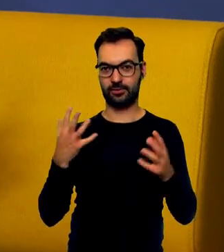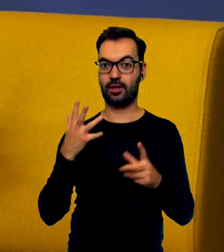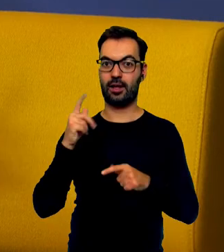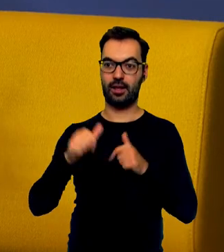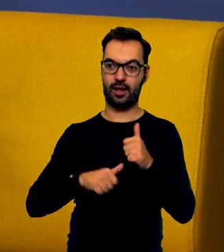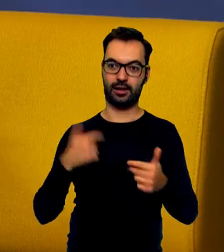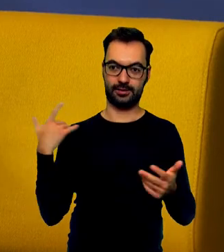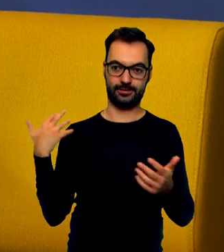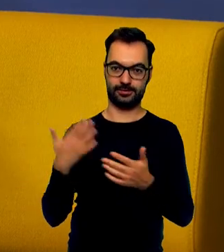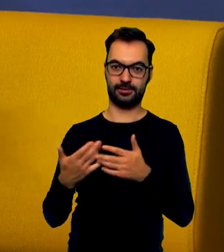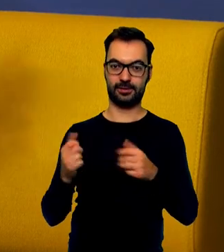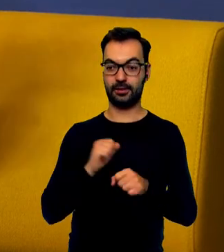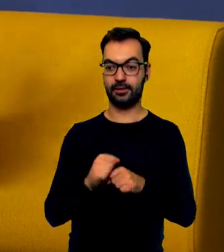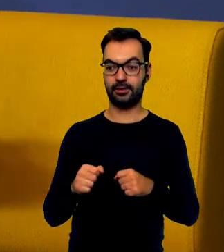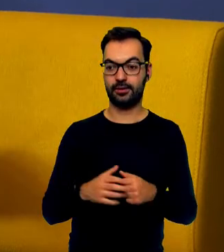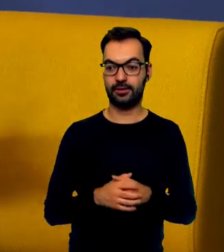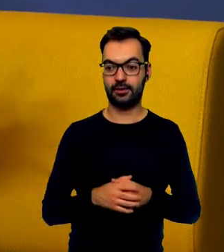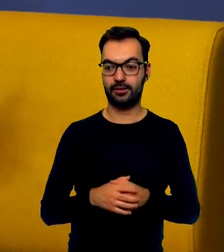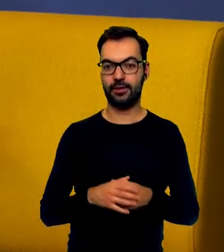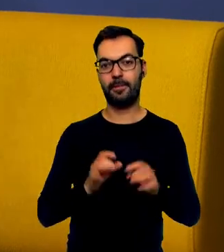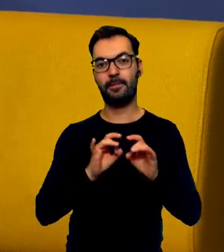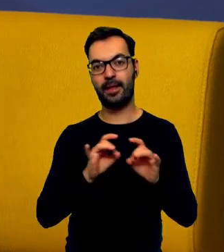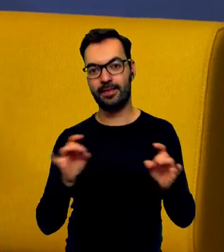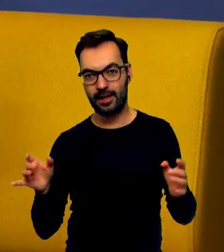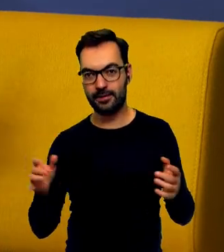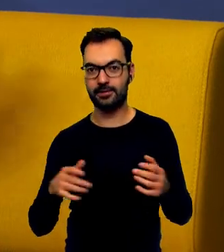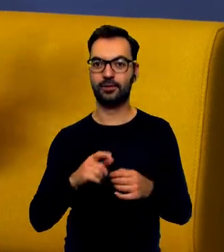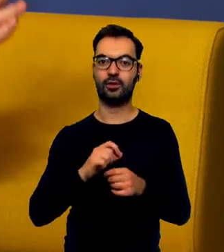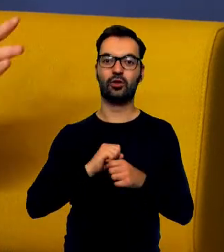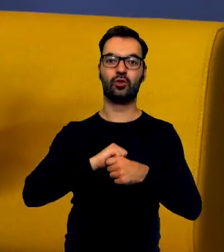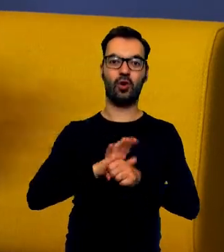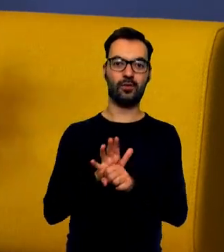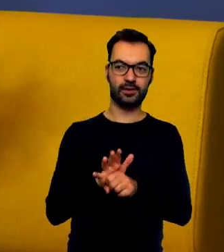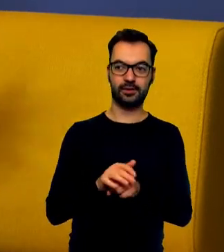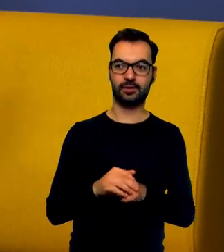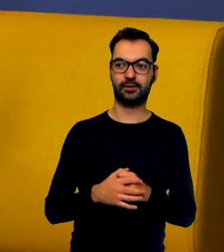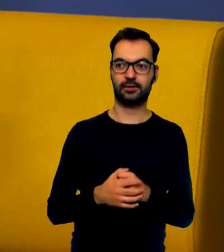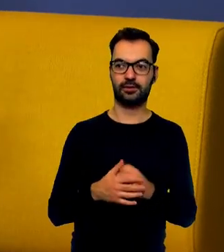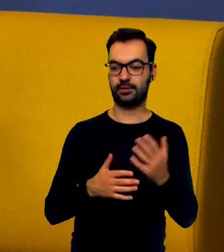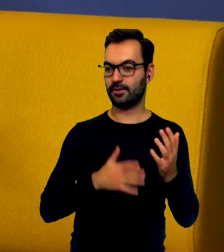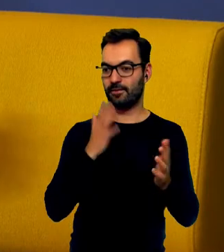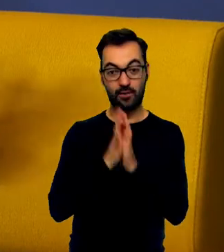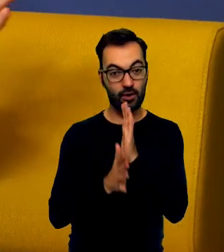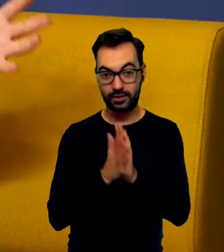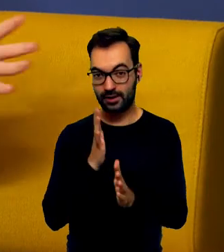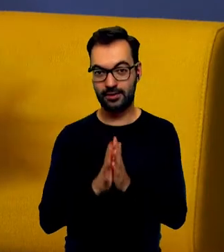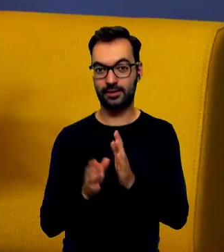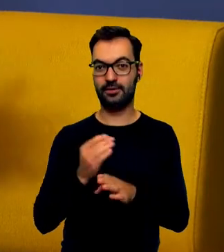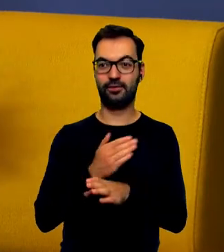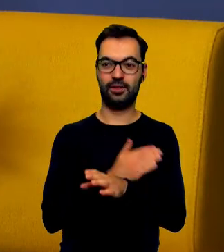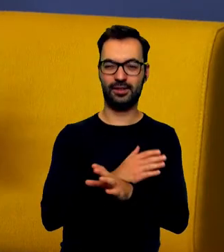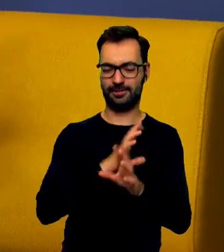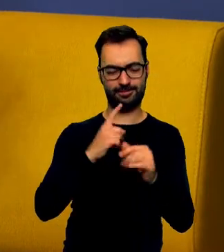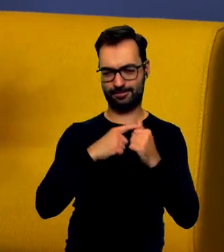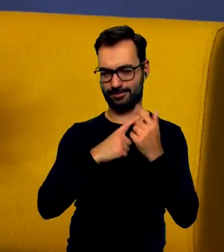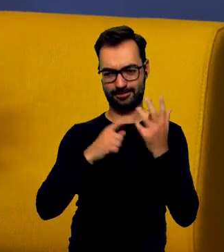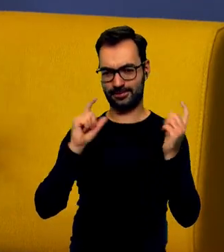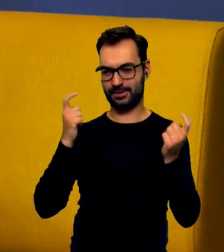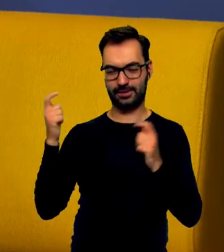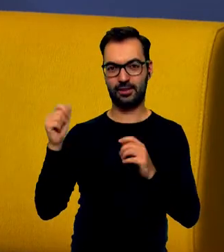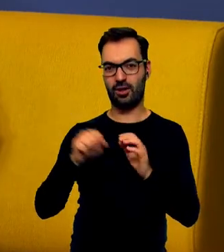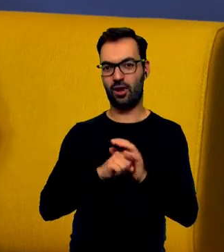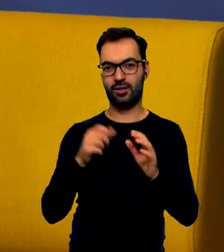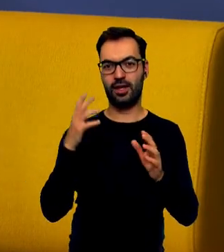lat funkcjonujemy, ten kontekst pandemiczny, covidowy i wojenny, a wcześniej to wszystko, co się działo tak mniej